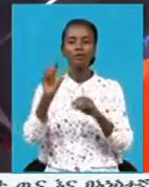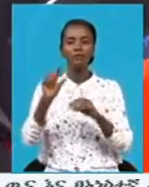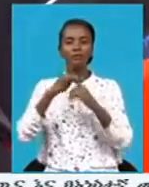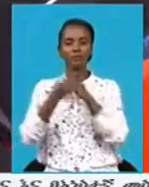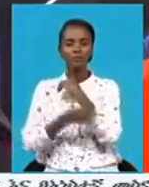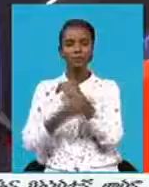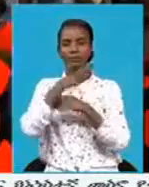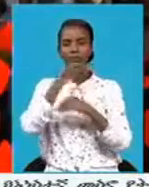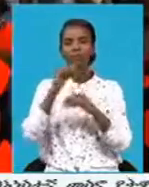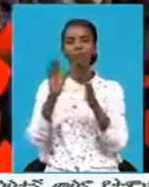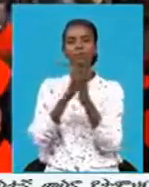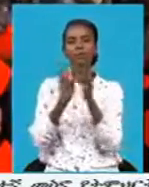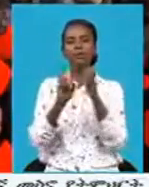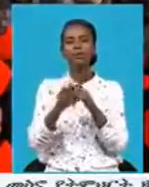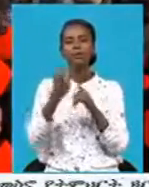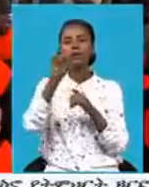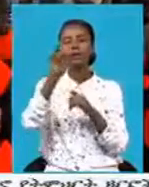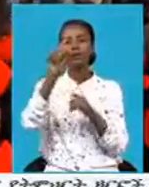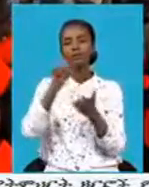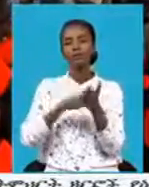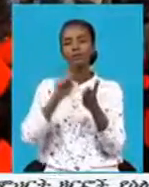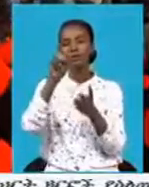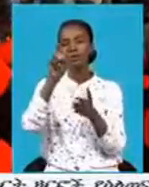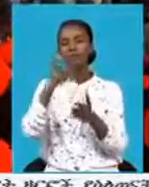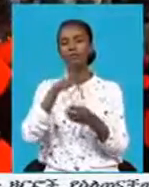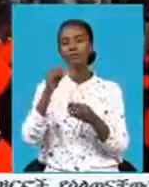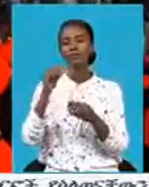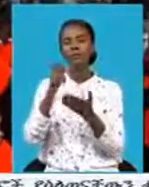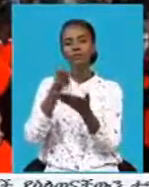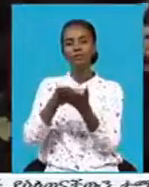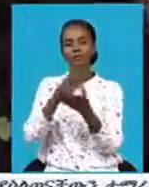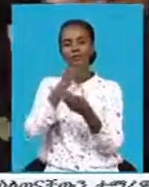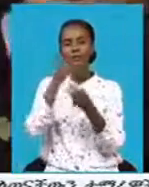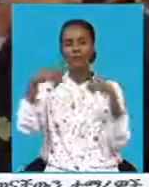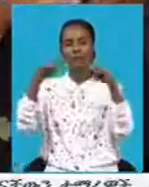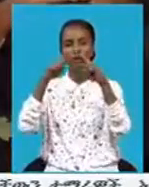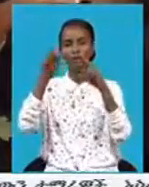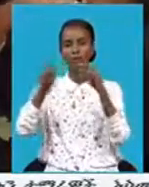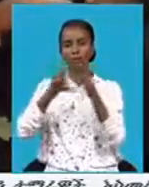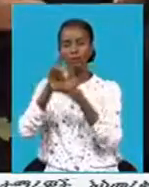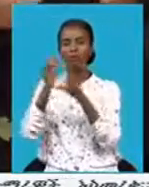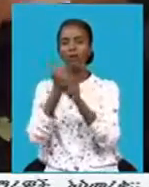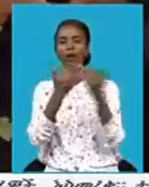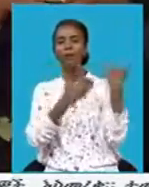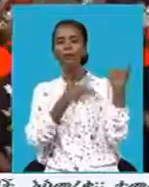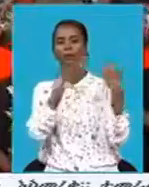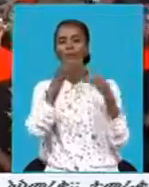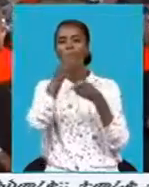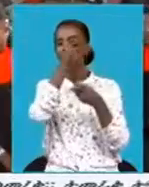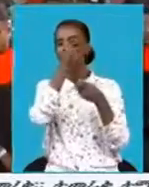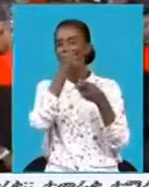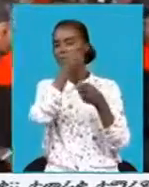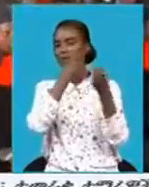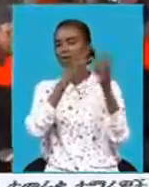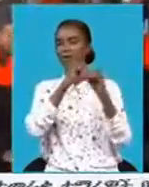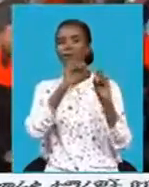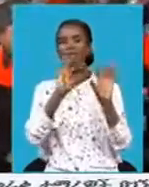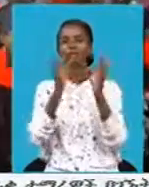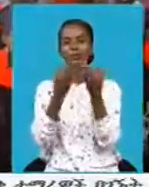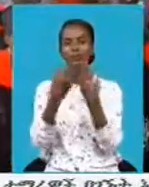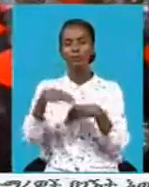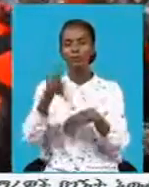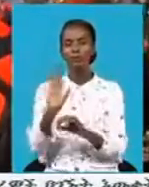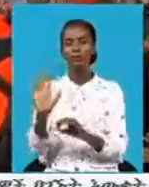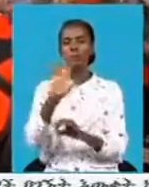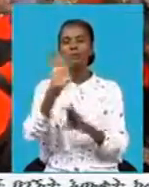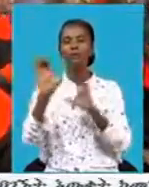ዘርፍ ያሰለጠናቸውን 1,000 ተመራቂዎችን በአድቫንስ ዲፕሎማ የፌዴራል የደቡብ ክልል የስራ ኃላፊዎችና ተመራቂ ቤተሰቦች በተገኙበት